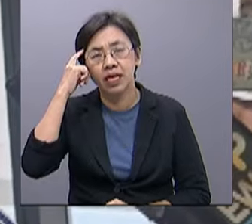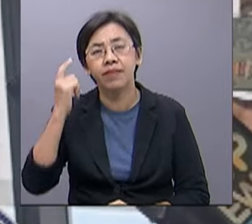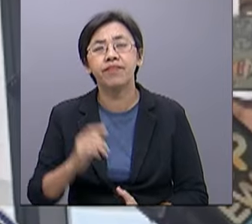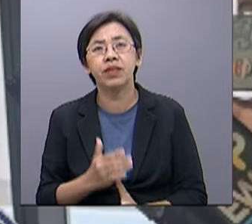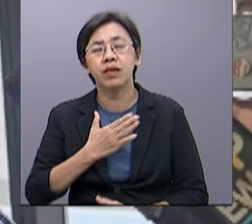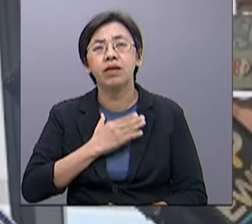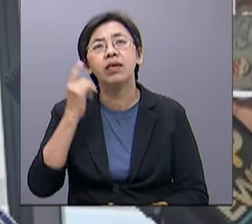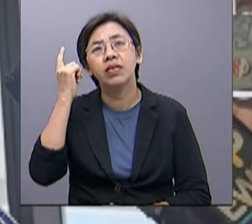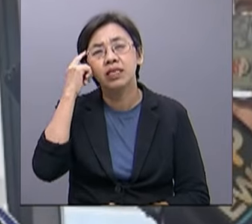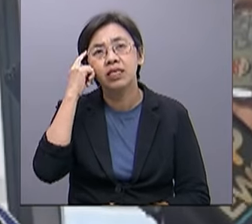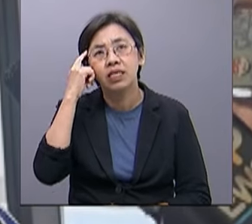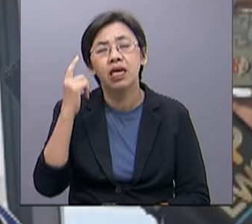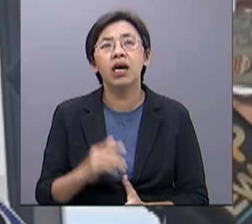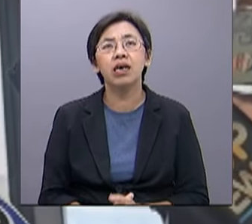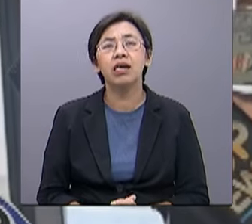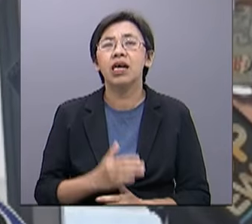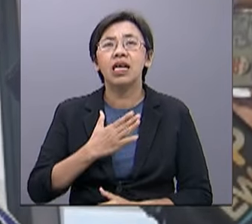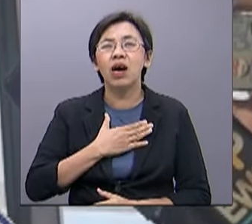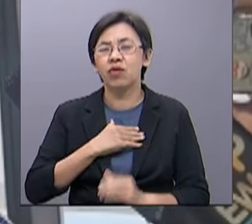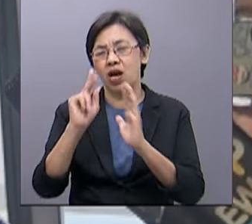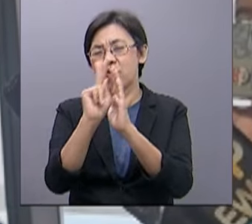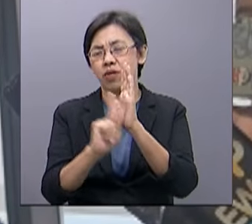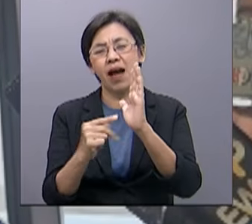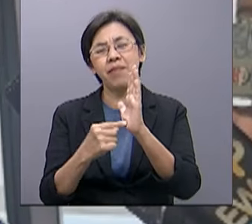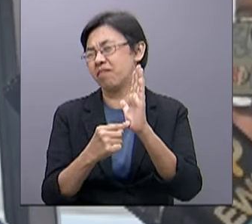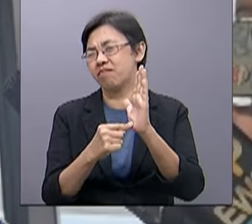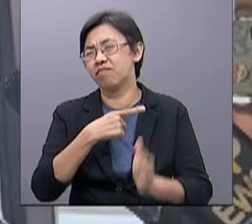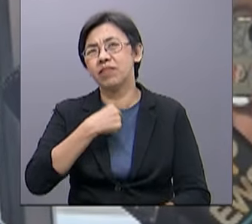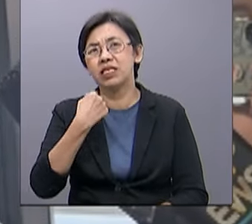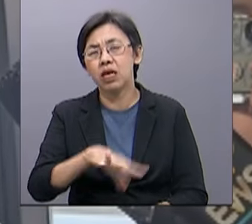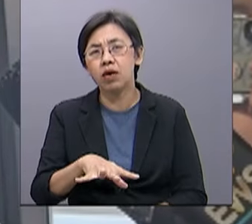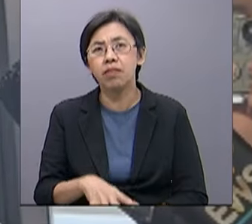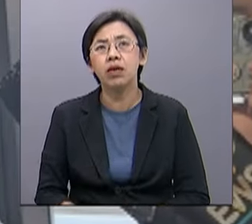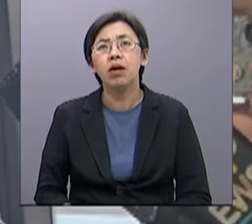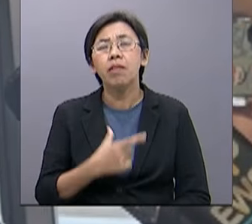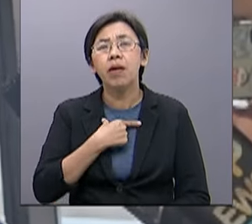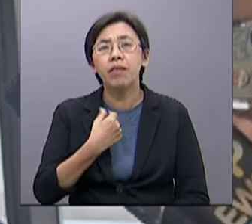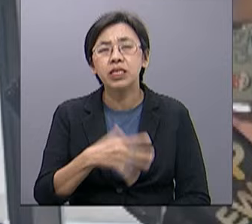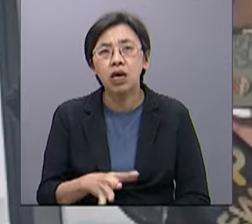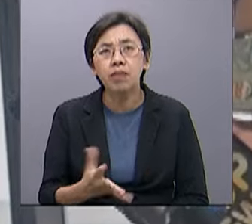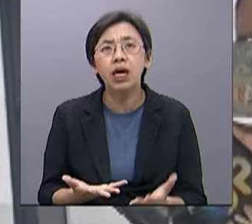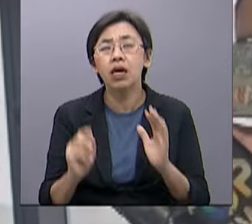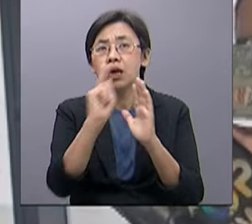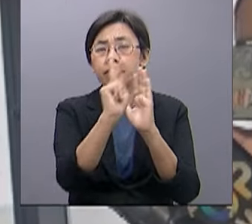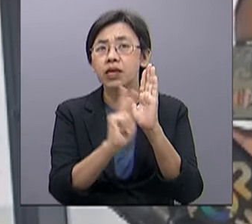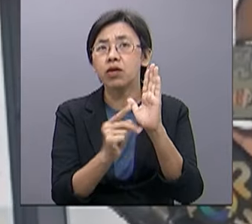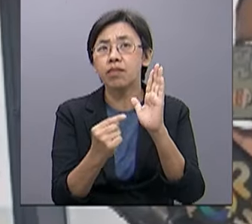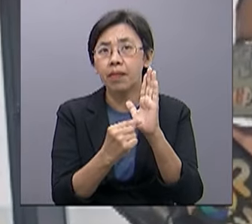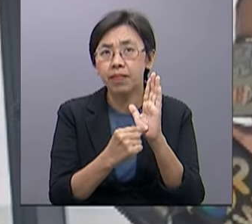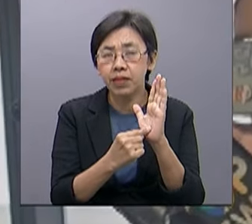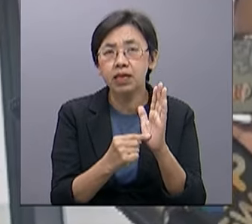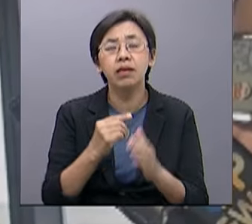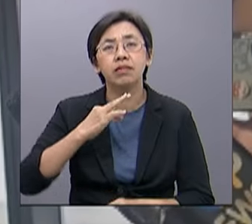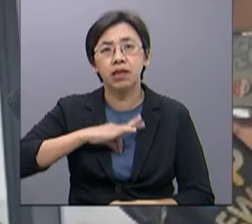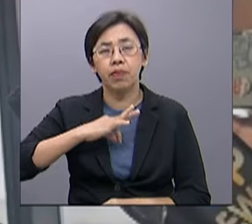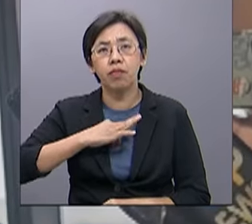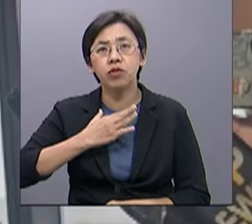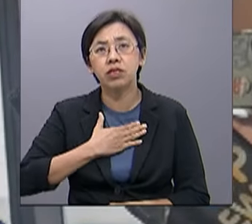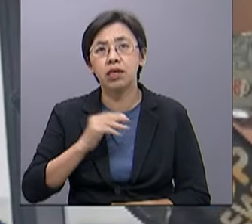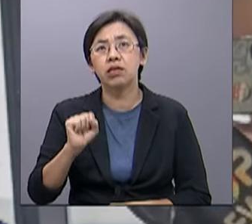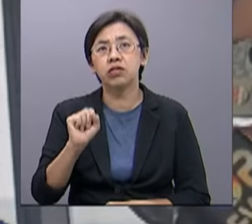ที่สุดแล้วเราไม่ชอบกฎกติกาแบบนี้นะครับแต่เราก็เชื่อว่าต่อให้เป็นกฎกติกาแบบนี้ยังไงก็จะมีส